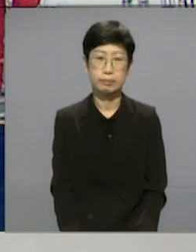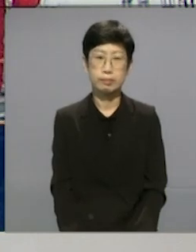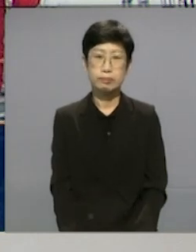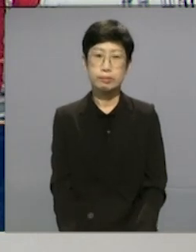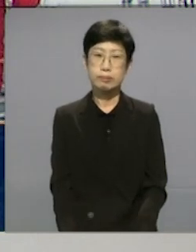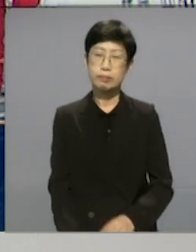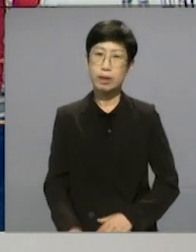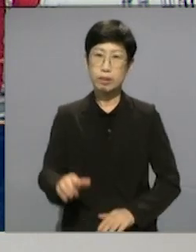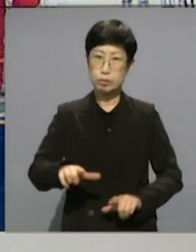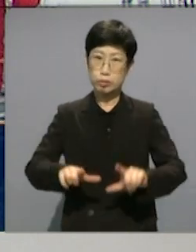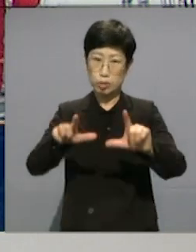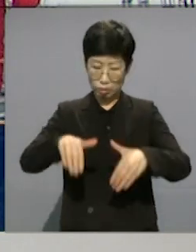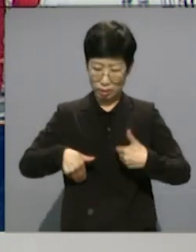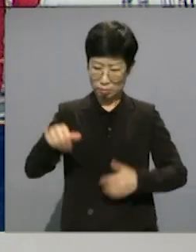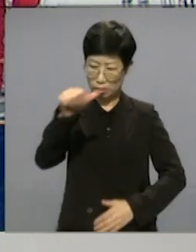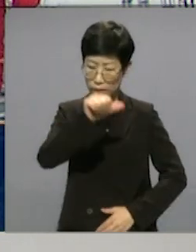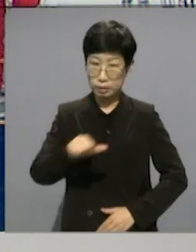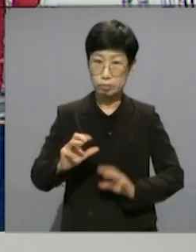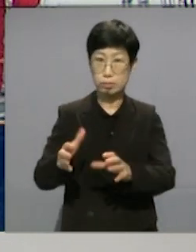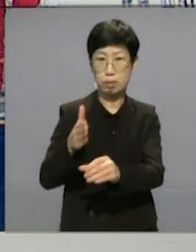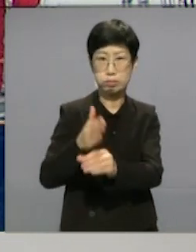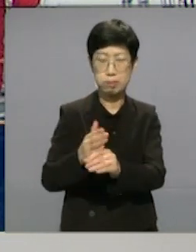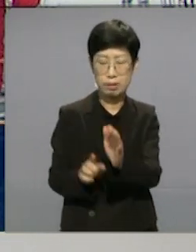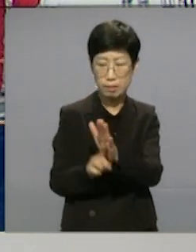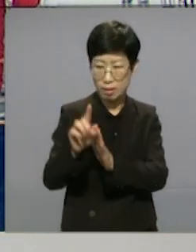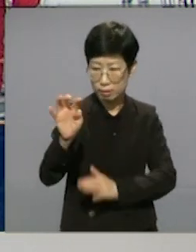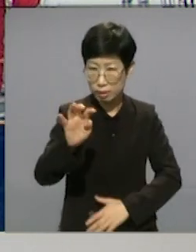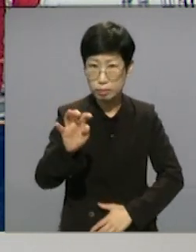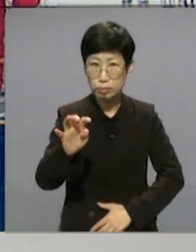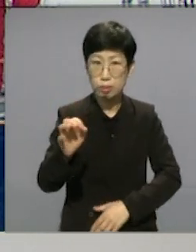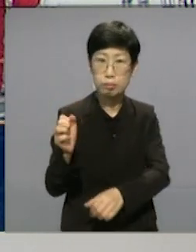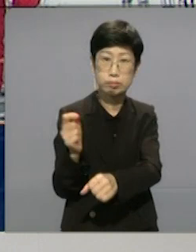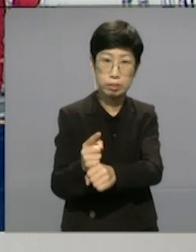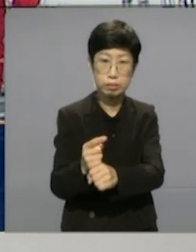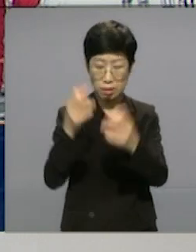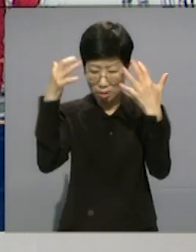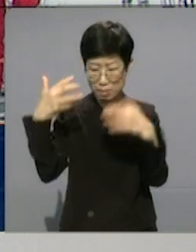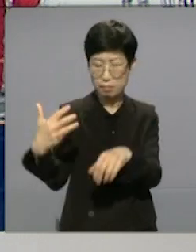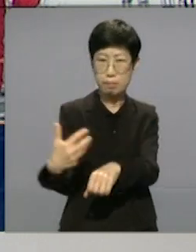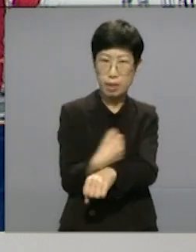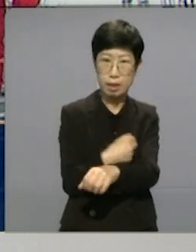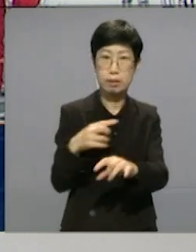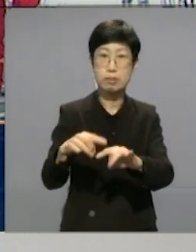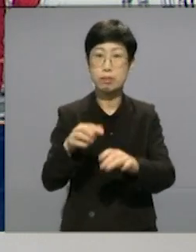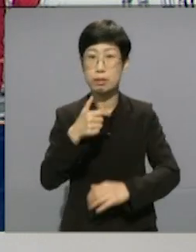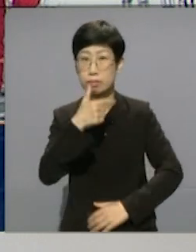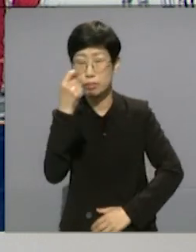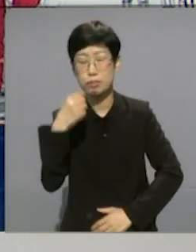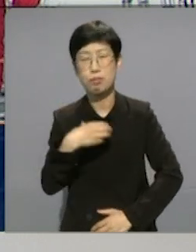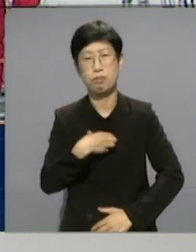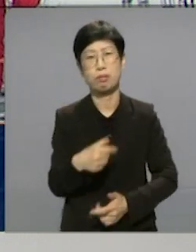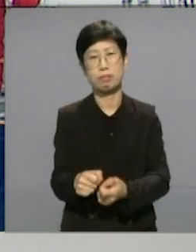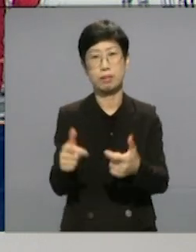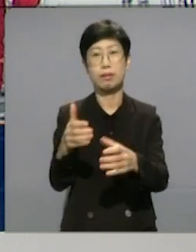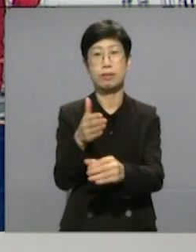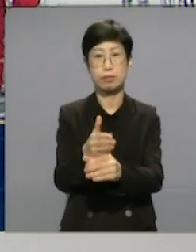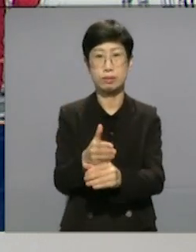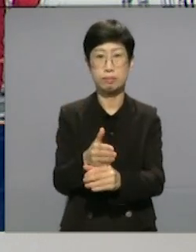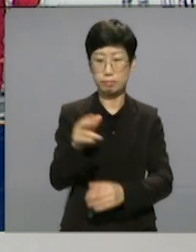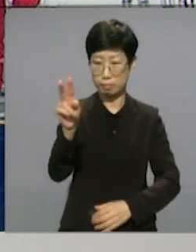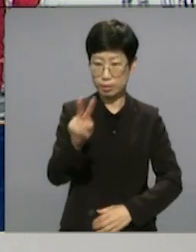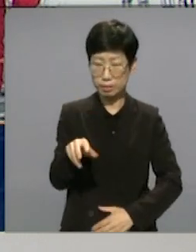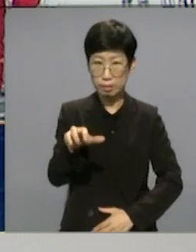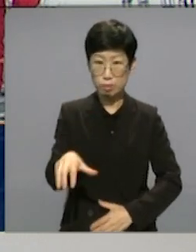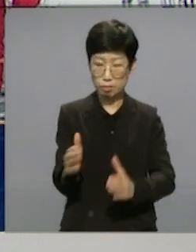동남아 국가를 중심으로 40도가 넘는 이른 폭염이 쏟아지면서 자연스럽게 전력난 우려가 커지고 있습니다. 베트남은